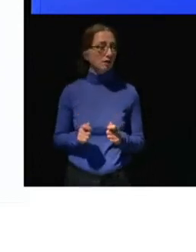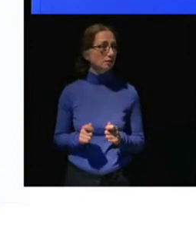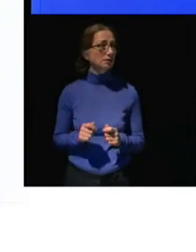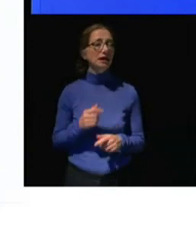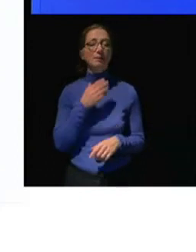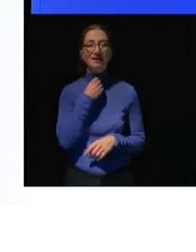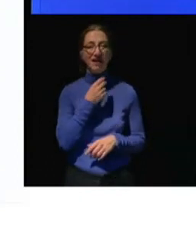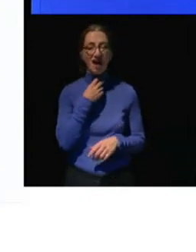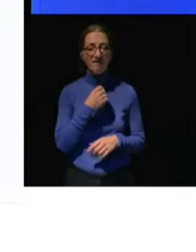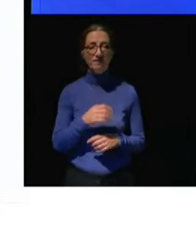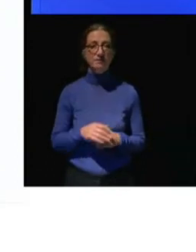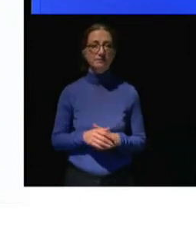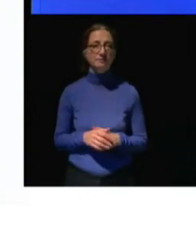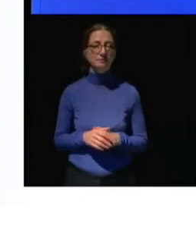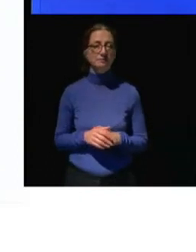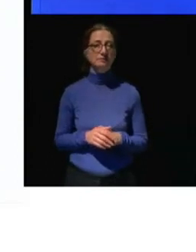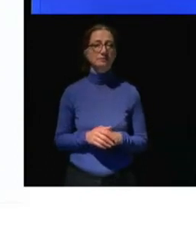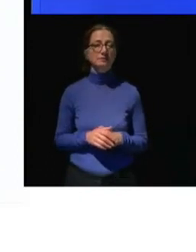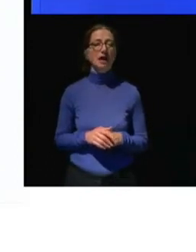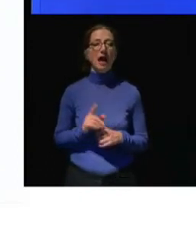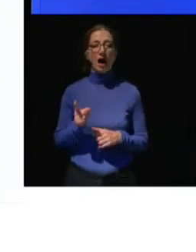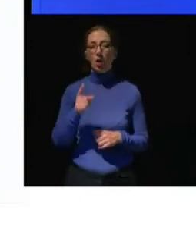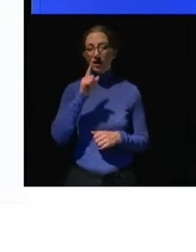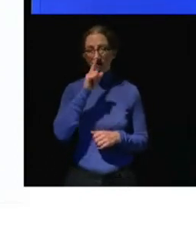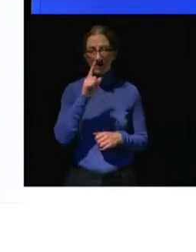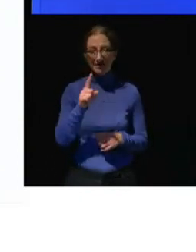der Bedarf, dass